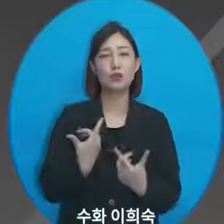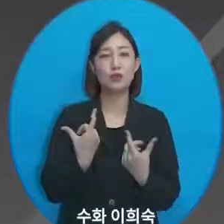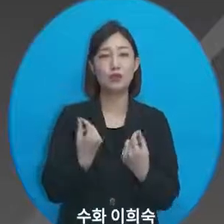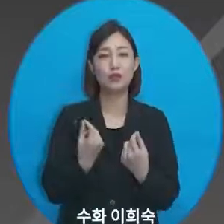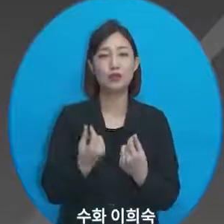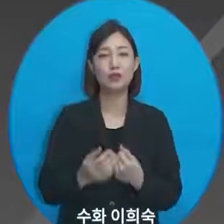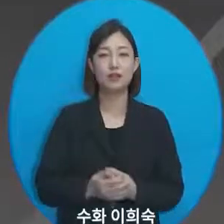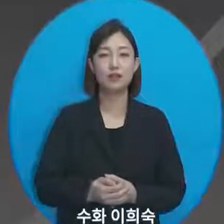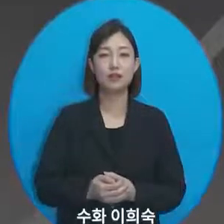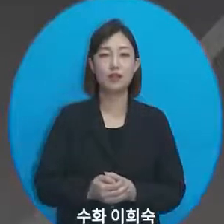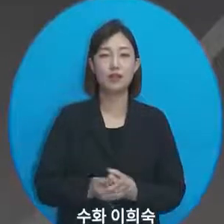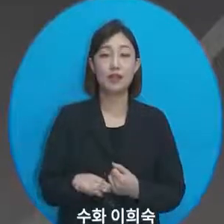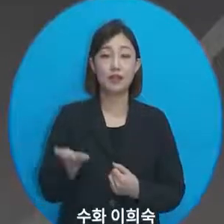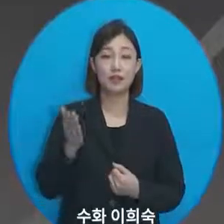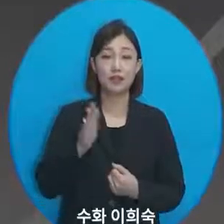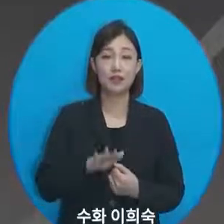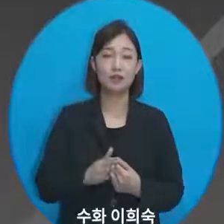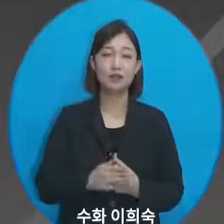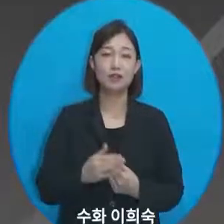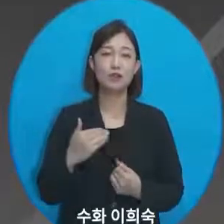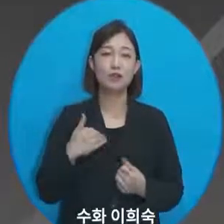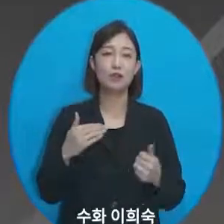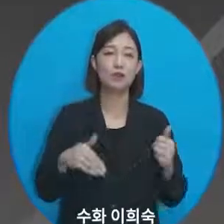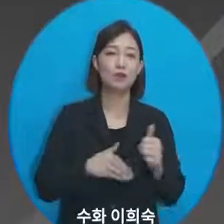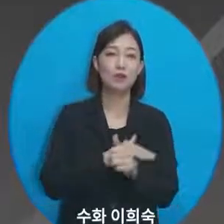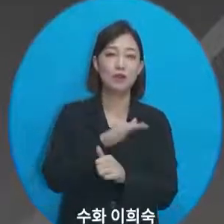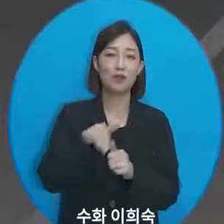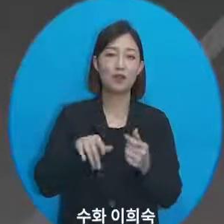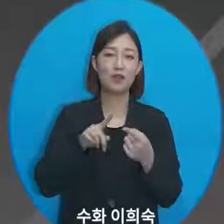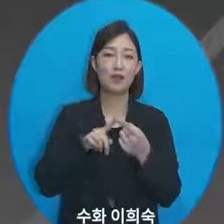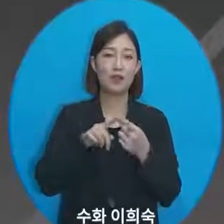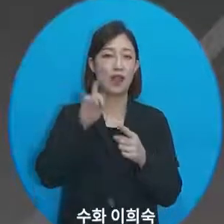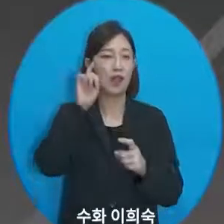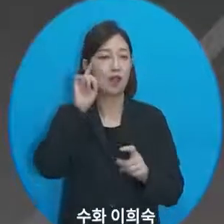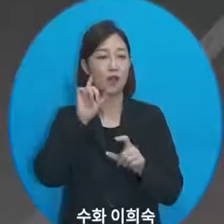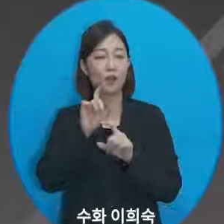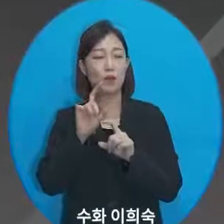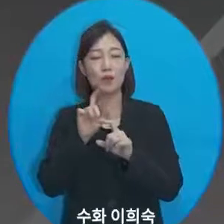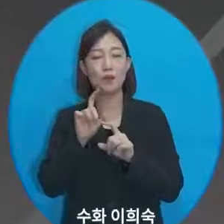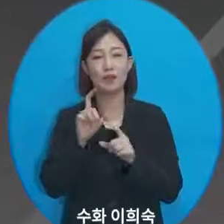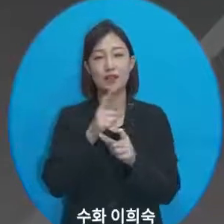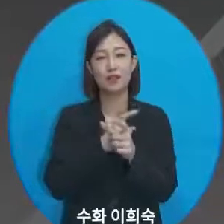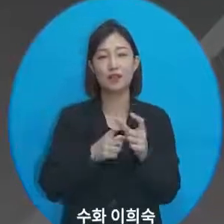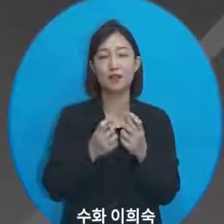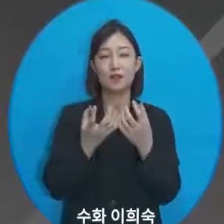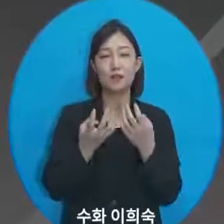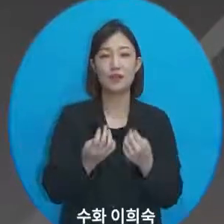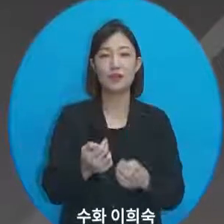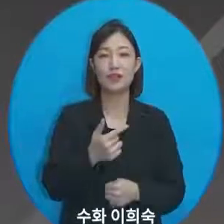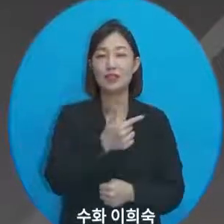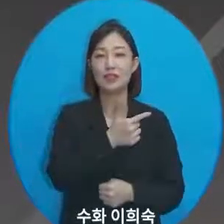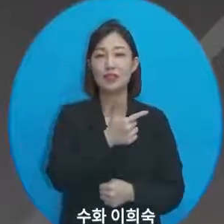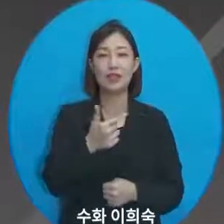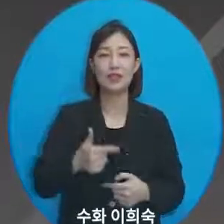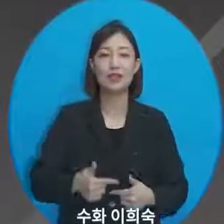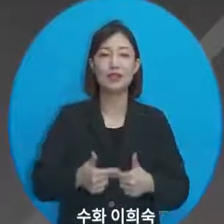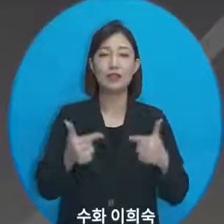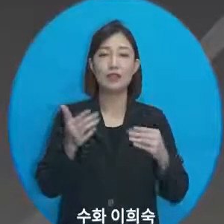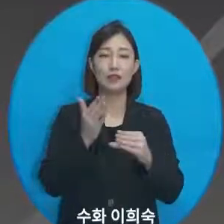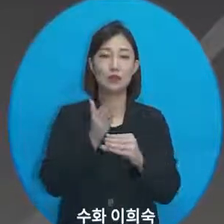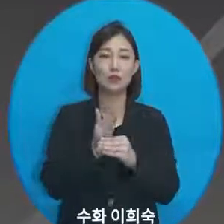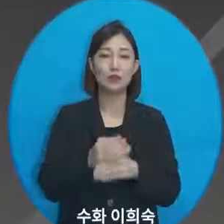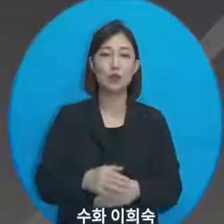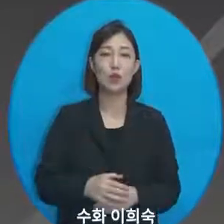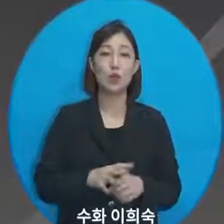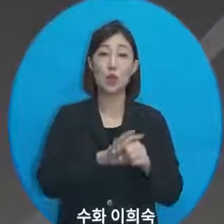어떻게 바뀌어나갈 것인가라는 고민들을 더 많이 하게 하고 있습니다. 위기가 기회라고, 이